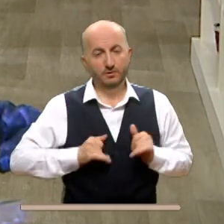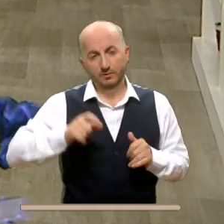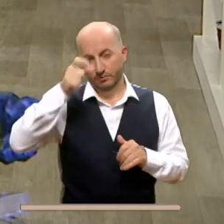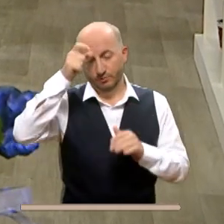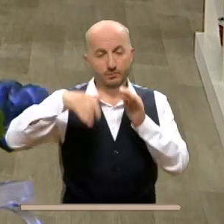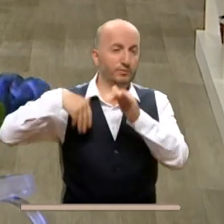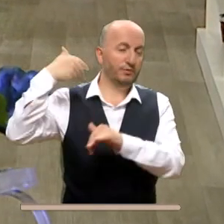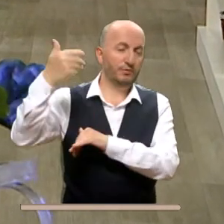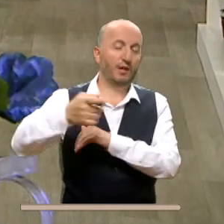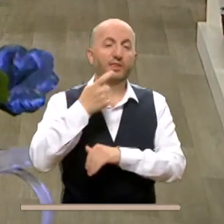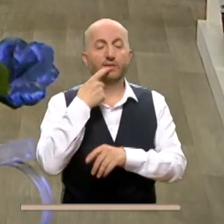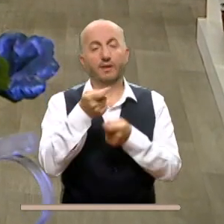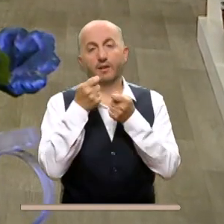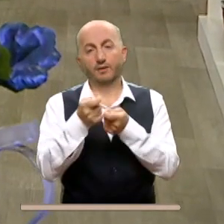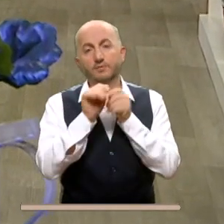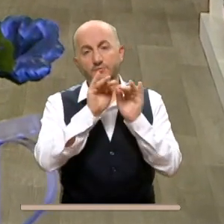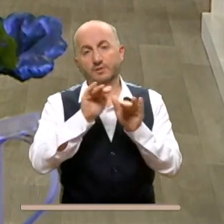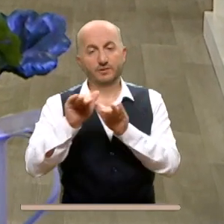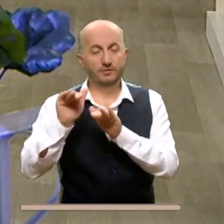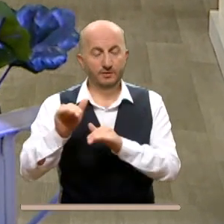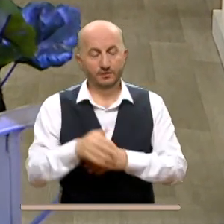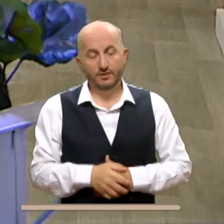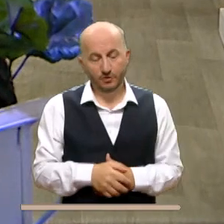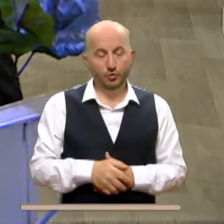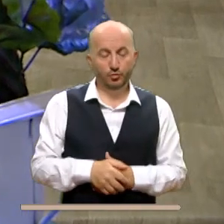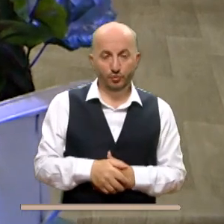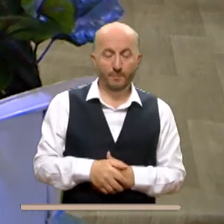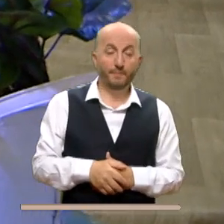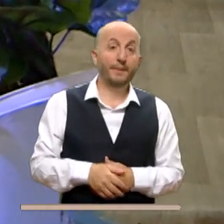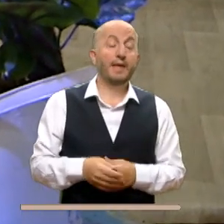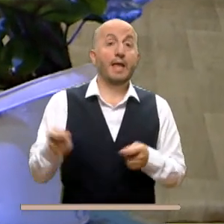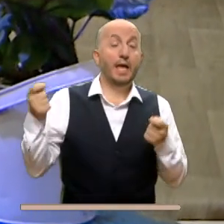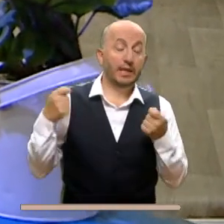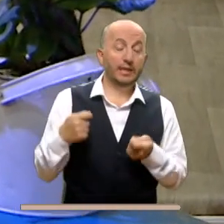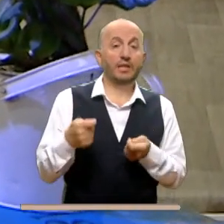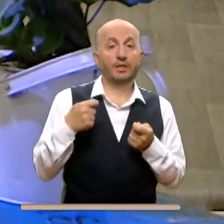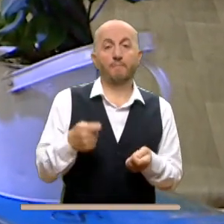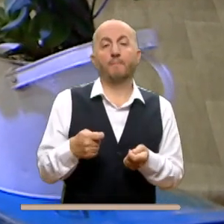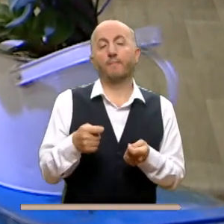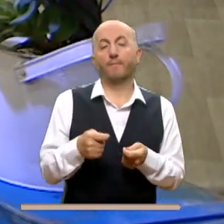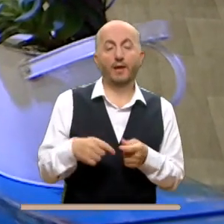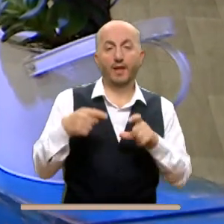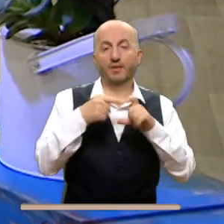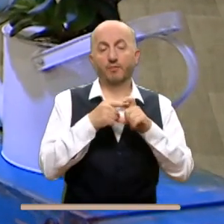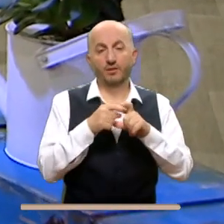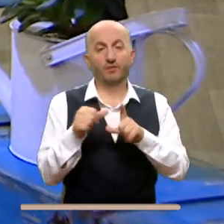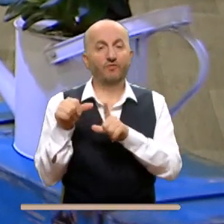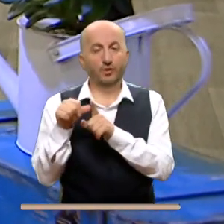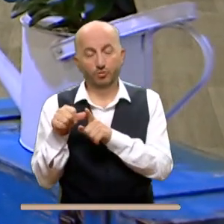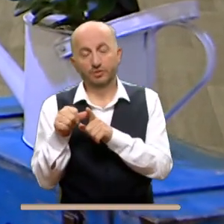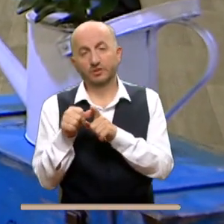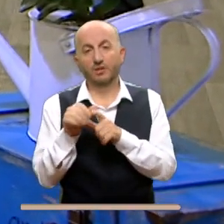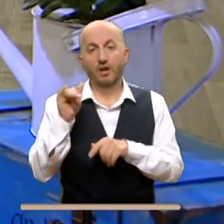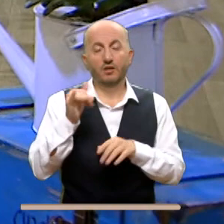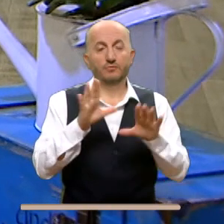dışındaki dil eğitimiyle de destekliyorsunuz. Destekliyoruz ilahiyat programında. Eğitim ve Edebiyat Fakültesi'nde Arapça